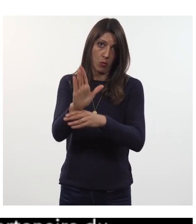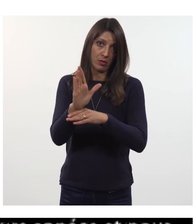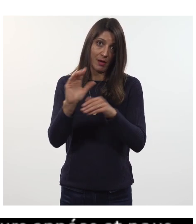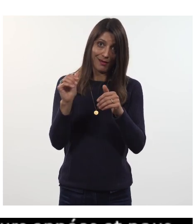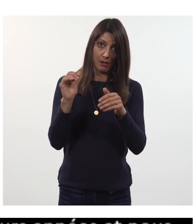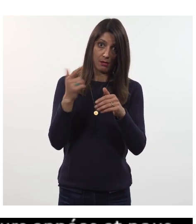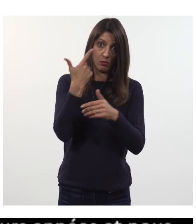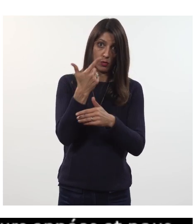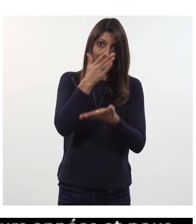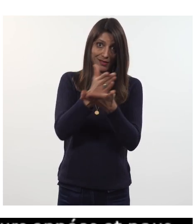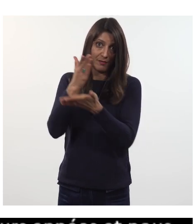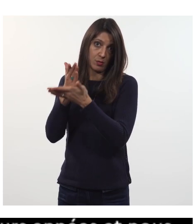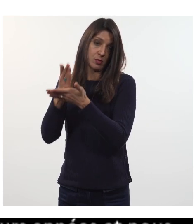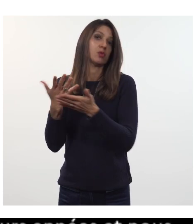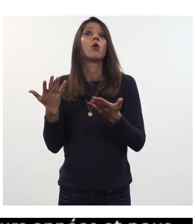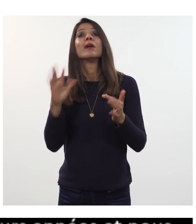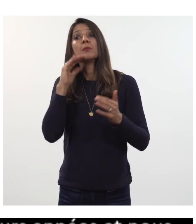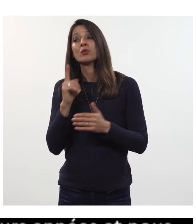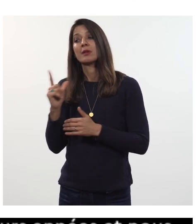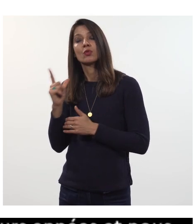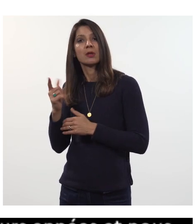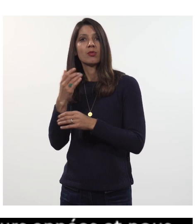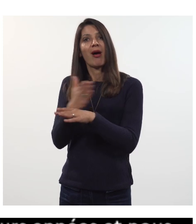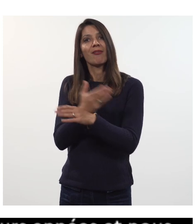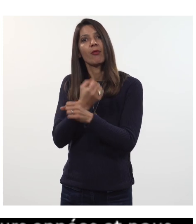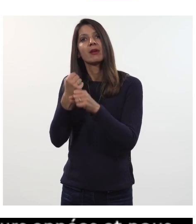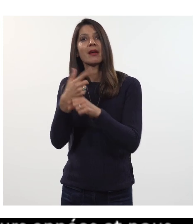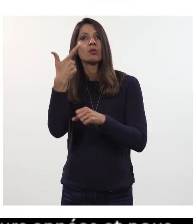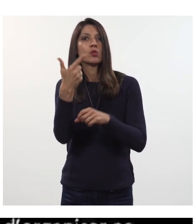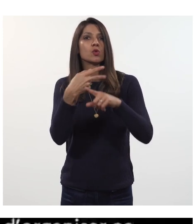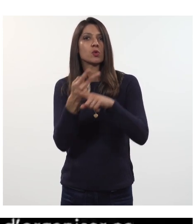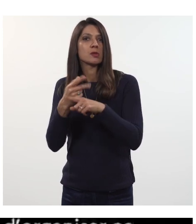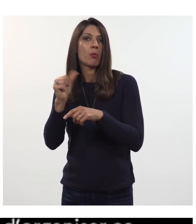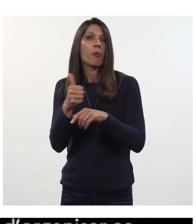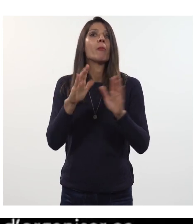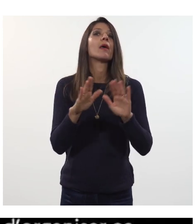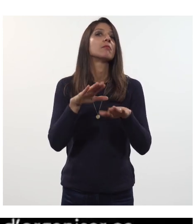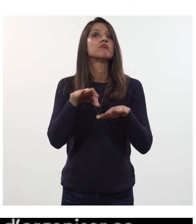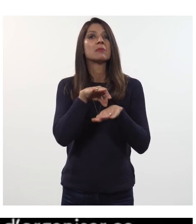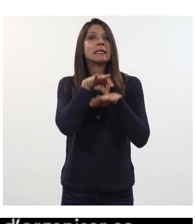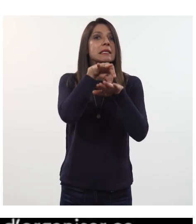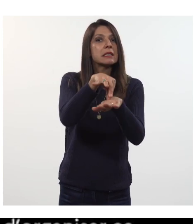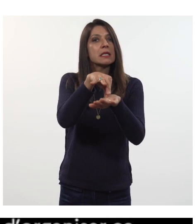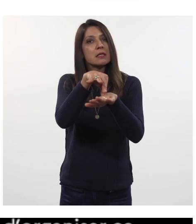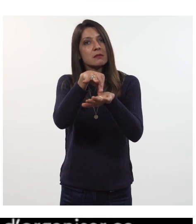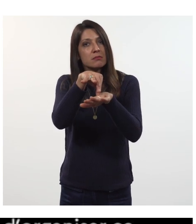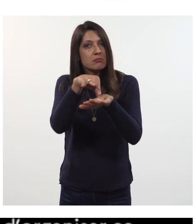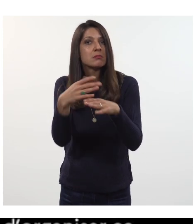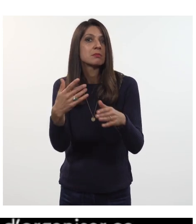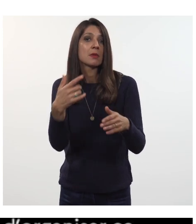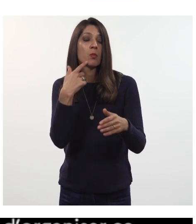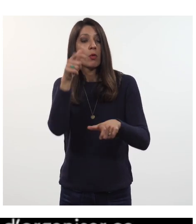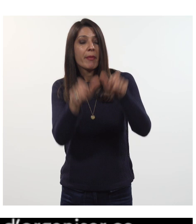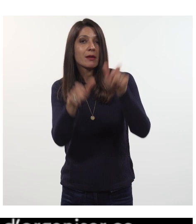gratuits que nous avons élaborés avec ce collectif. Tout d'abord, un guide d'action destiné aux aidants familiaux et aux